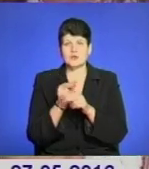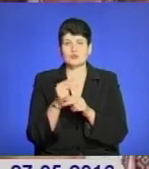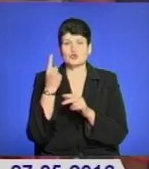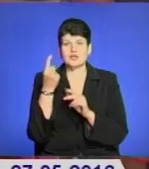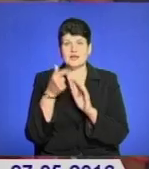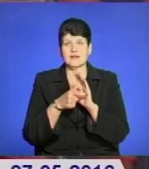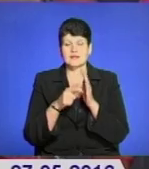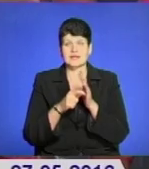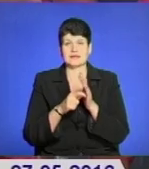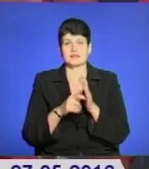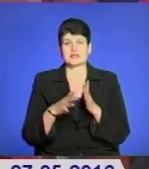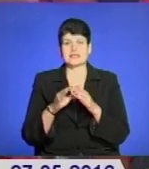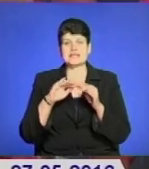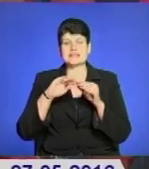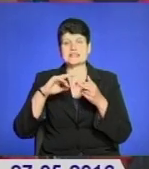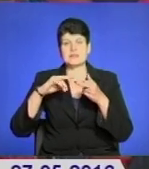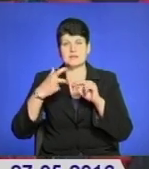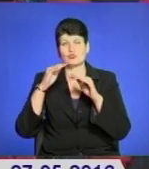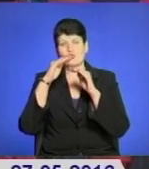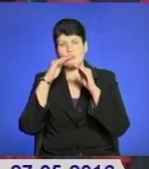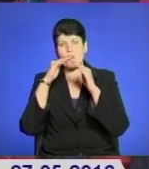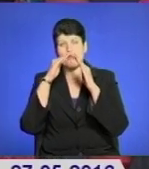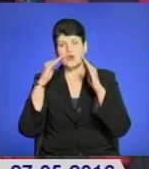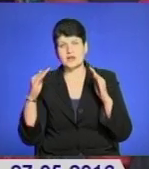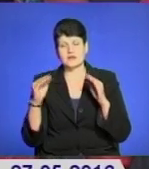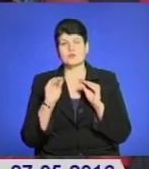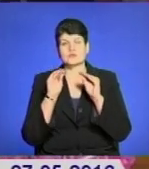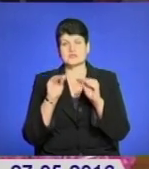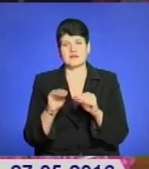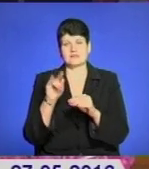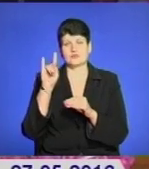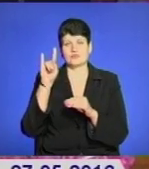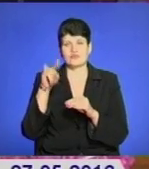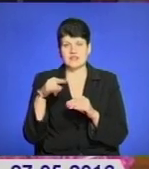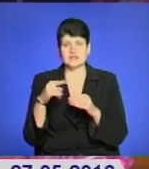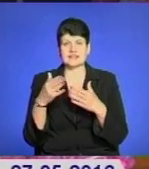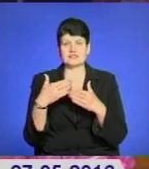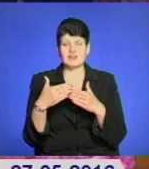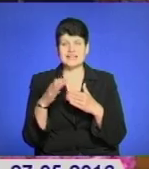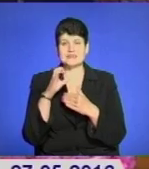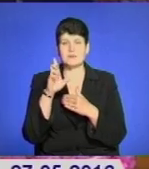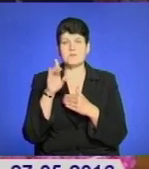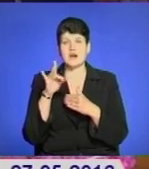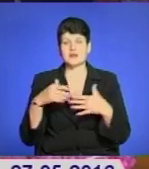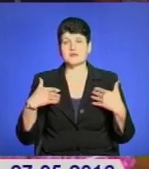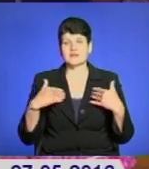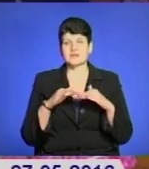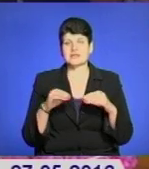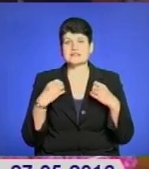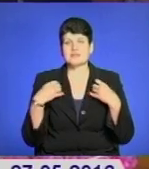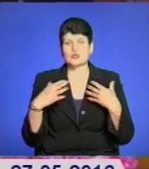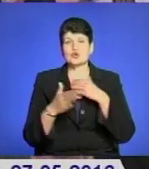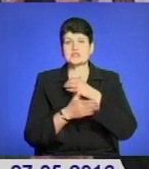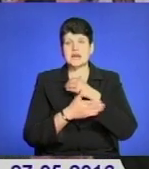кімнати, замінено покрівлю, встановлено енергозберігаючі вікна та двері. Степан Барна привітав учнів зі святом